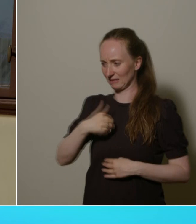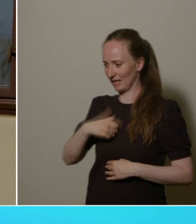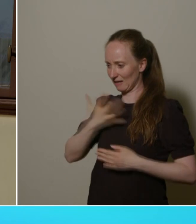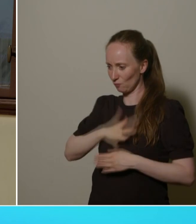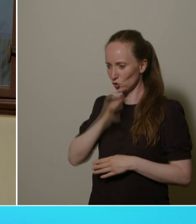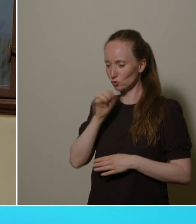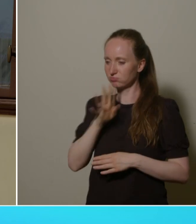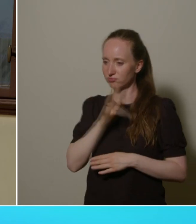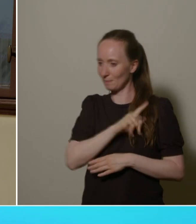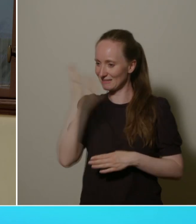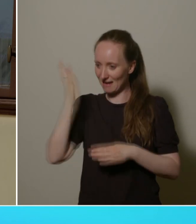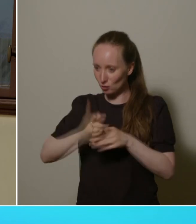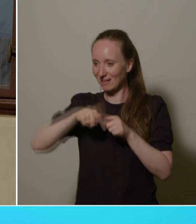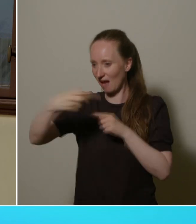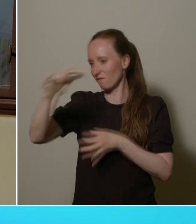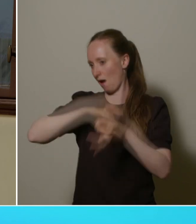stellen.